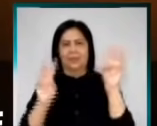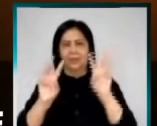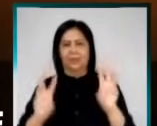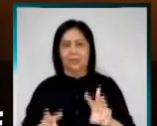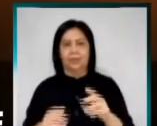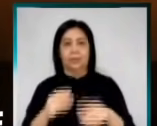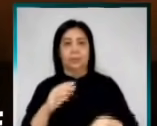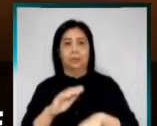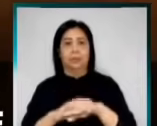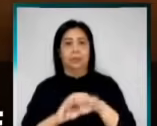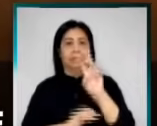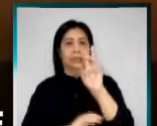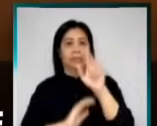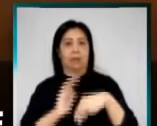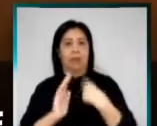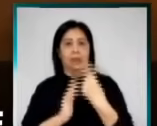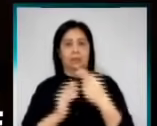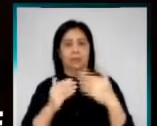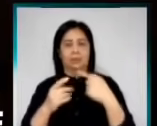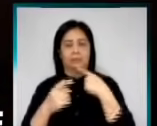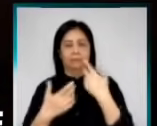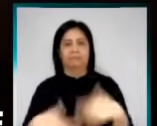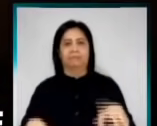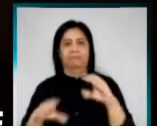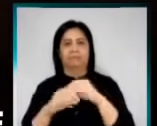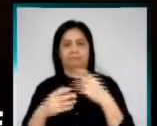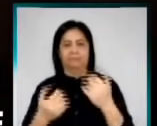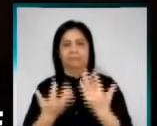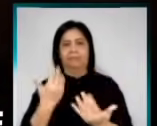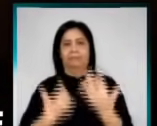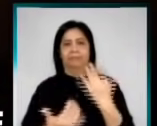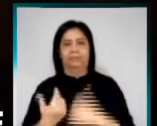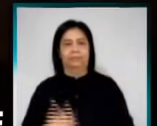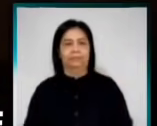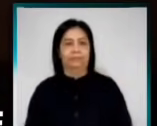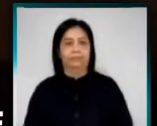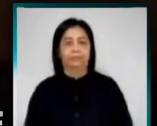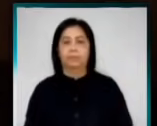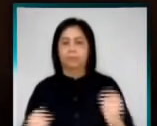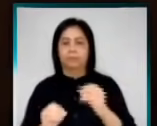6 na oras bago idiniklarang under control ang sunog. Wala namang naiulat na nasugatan.